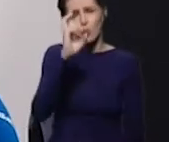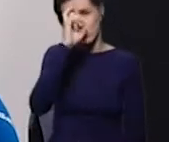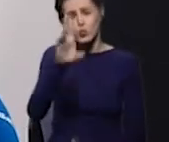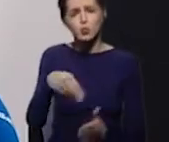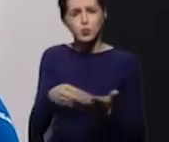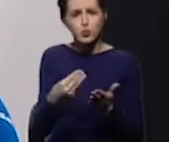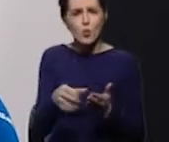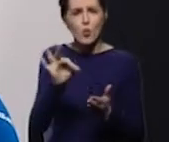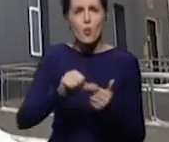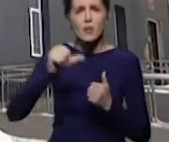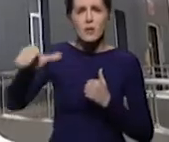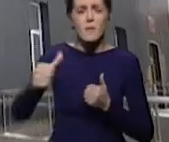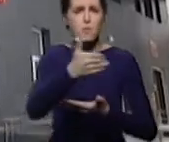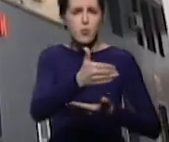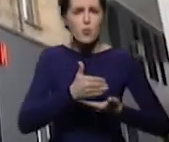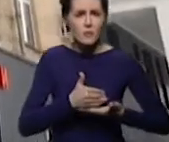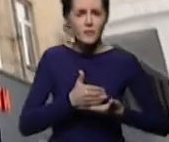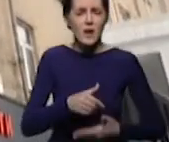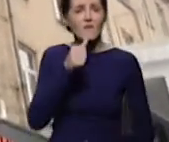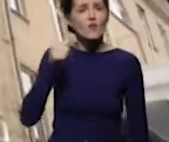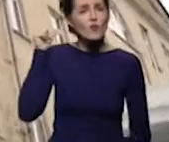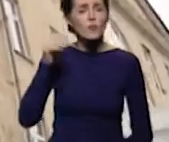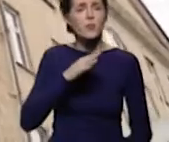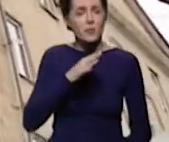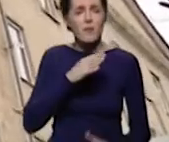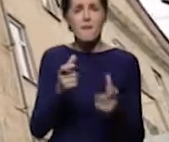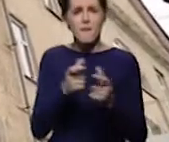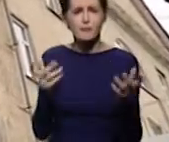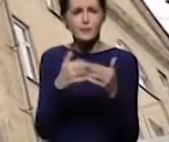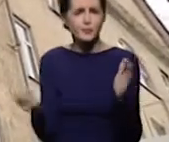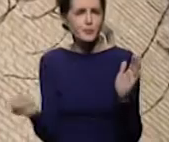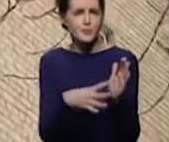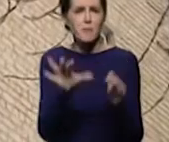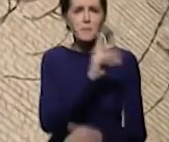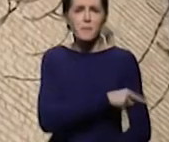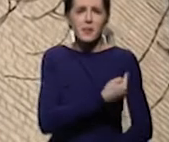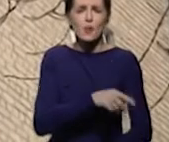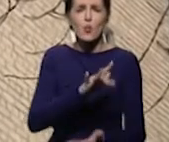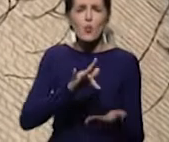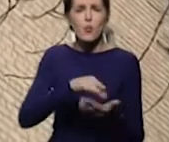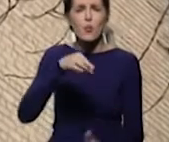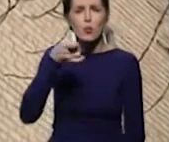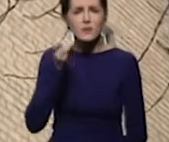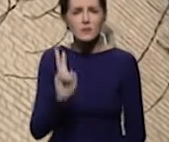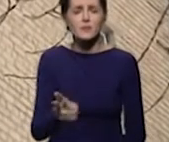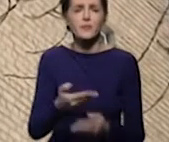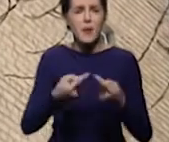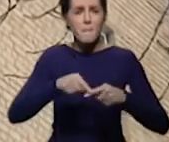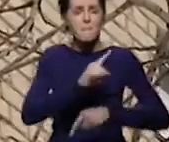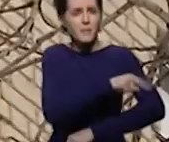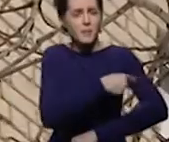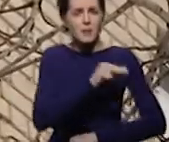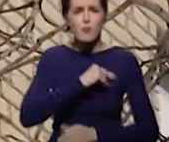по окремій програмі. Більше ніж торік на картки перерахували лікарям і медсестрам Покровська. В клінічній лікарні працює більше